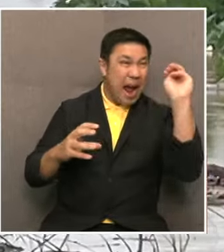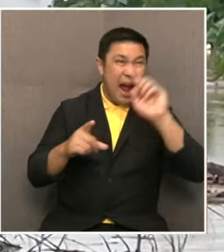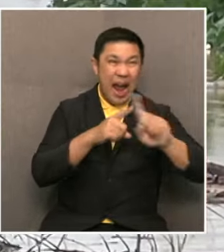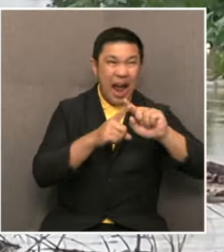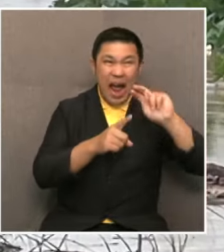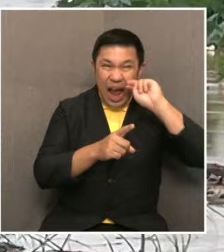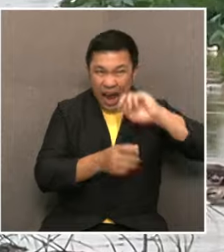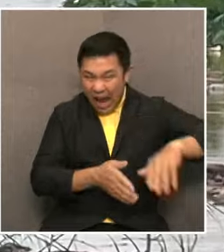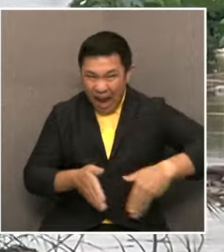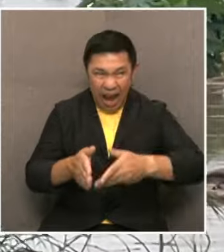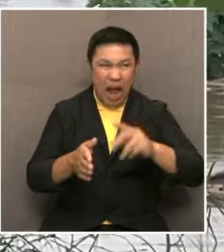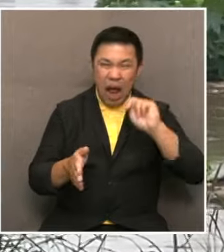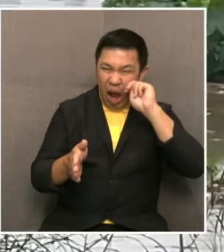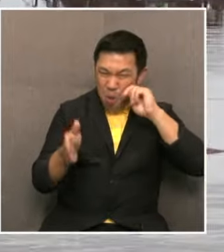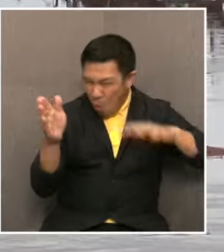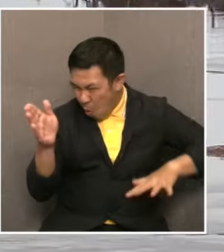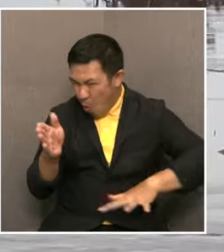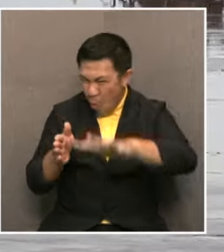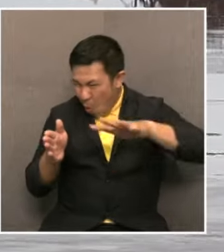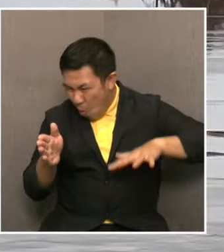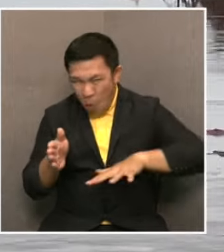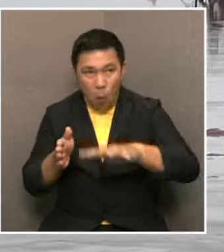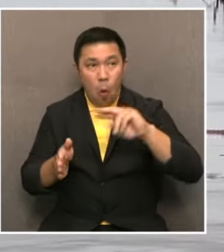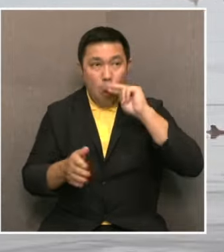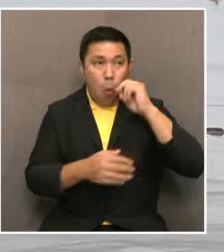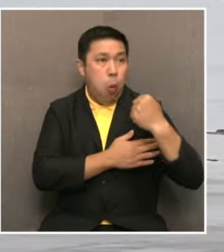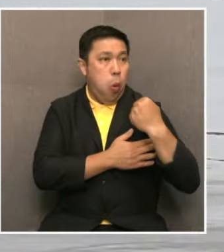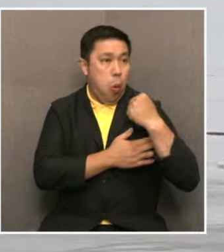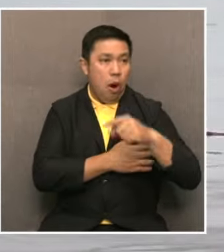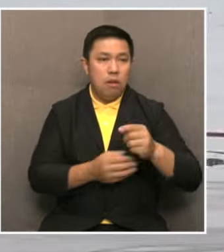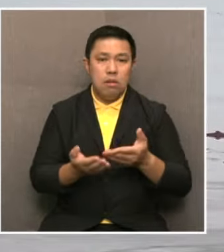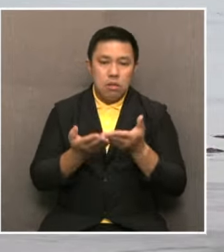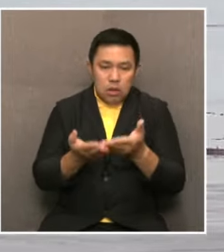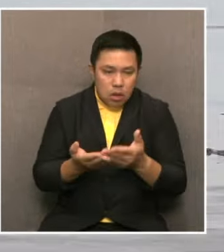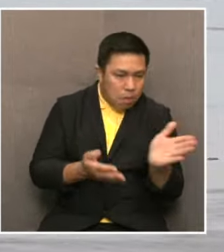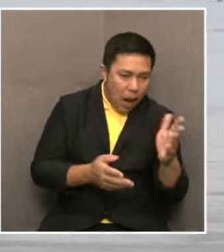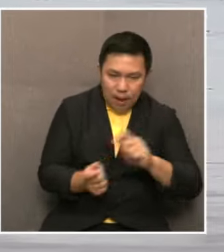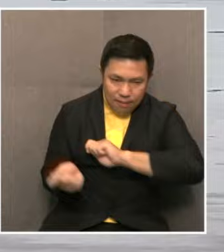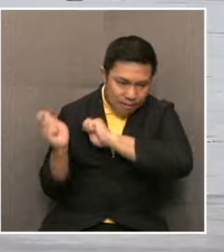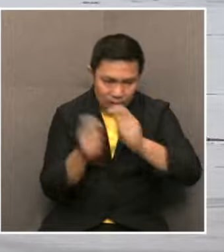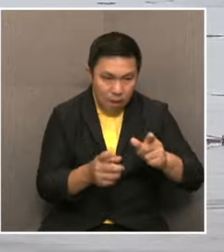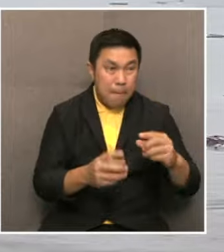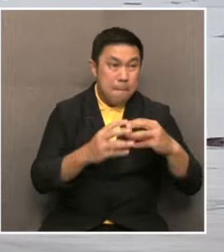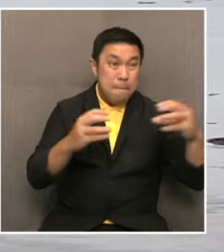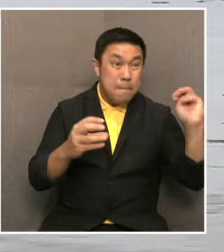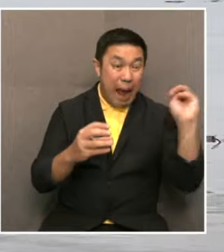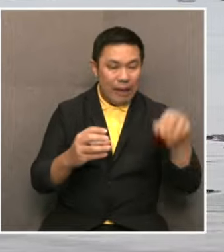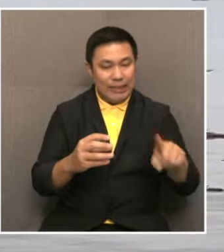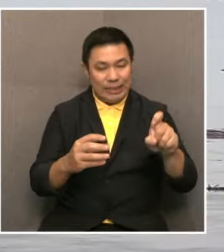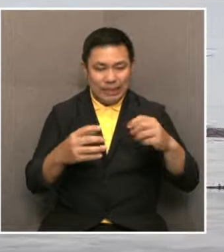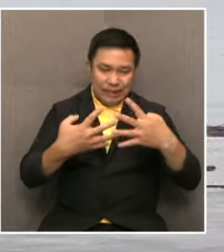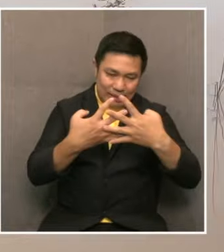โขงและด้วยกระแสน้ำที่ไหลแรงค่ะก็ส่งผลกระทบกับเรือหาปลาเมื่อมีขอนไม้มากก็ทำให้อวน